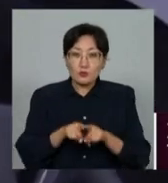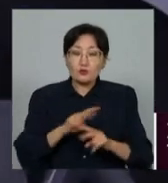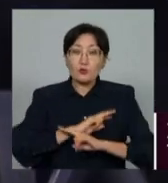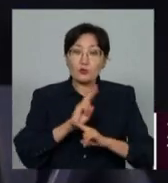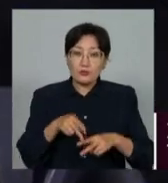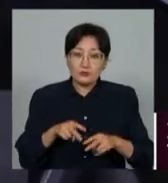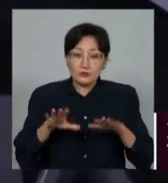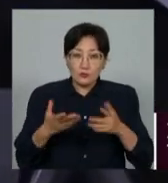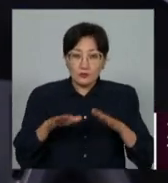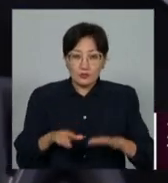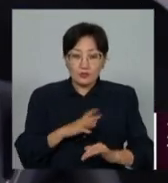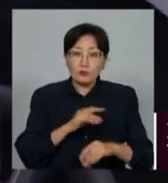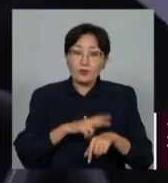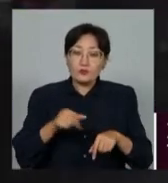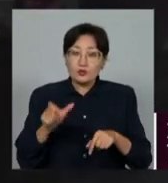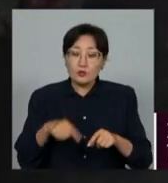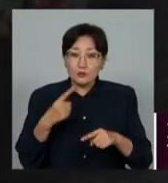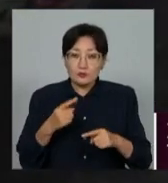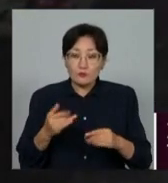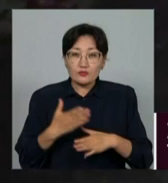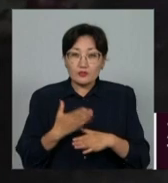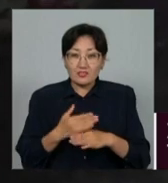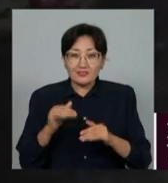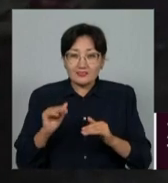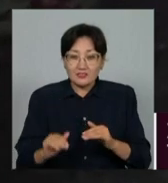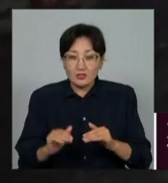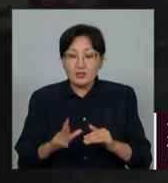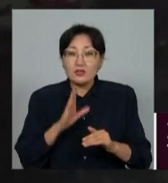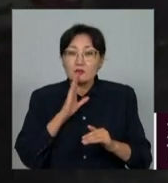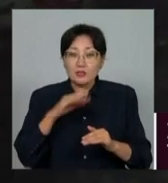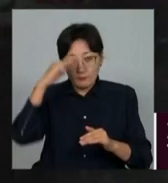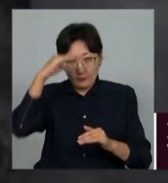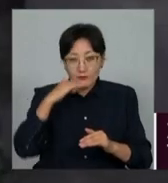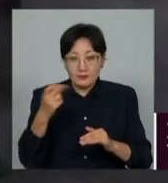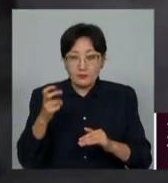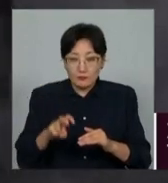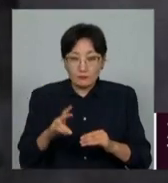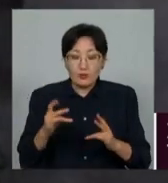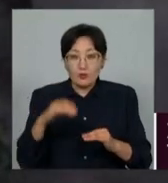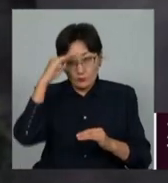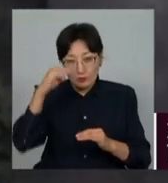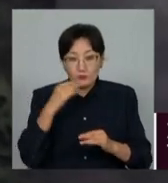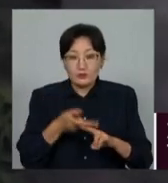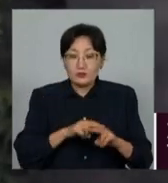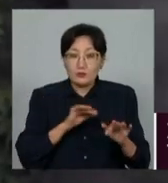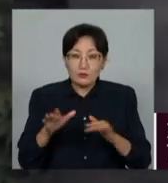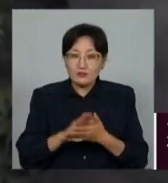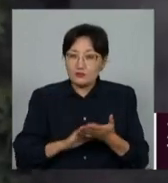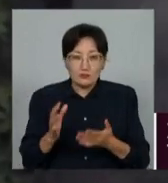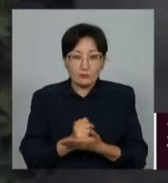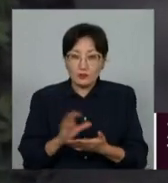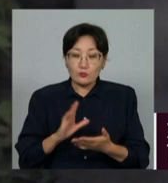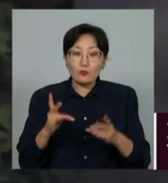болды. Оқиға орнында болған полицейлердің сөзінше көмекке кішкентай қыз баланың әкесі де келіпті, бірақ отағасының бұл әрекетінен ештеңе